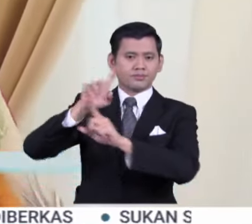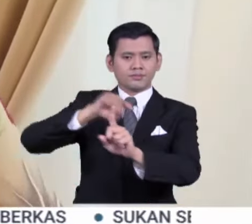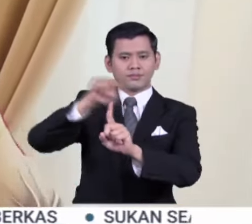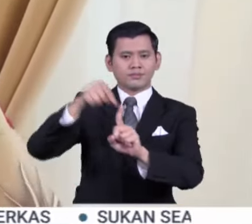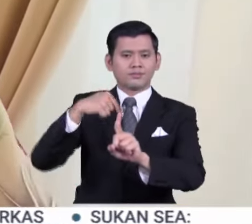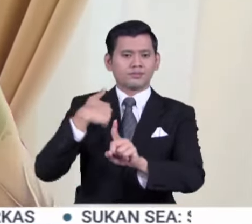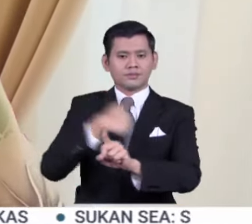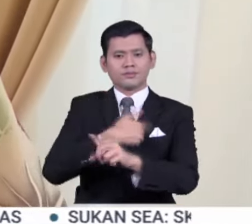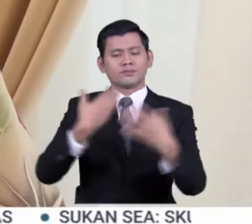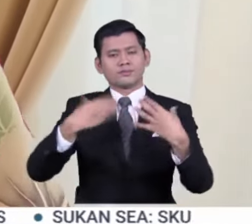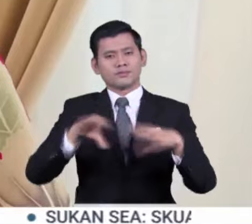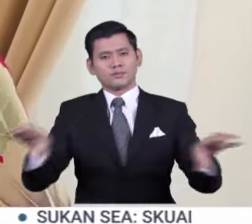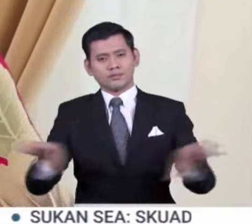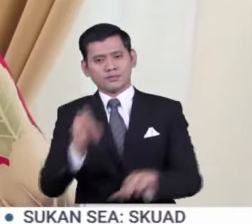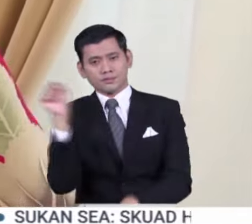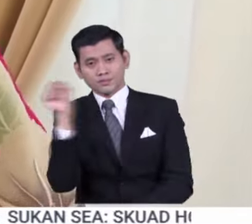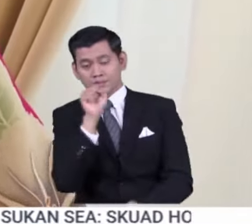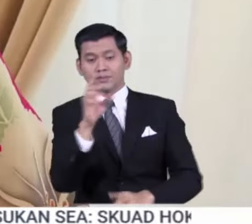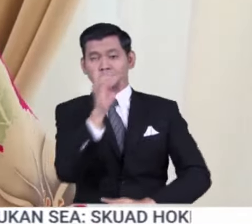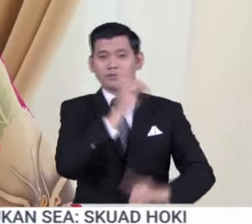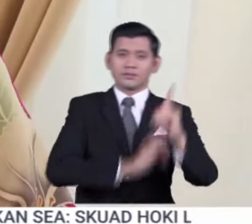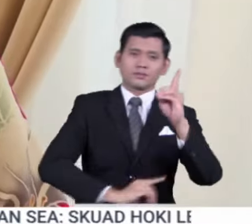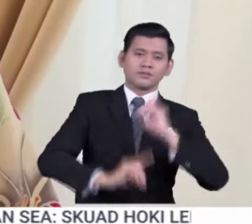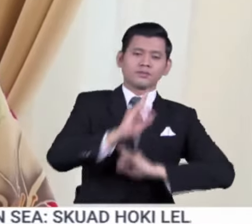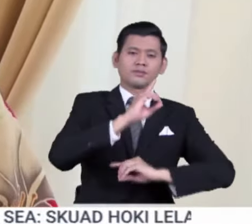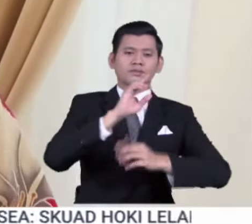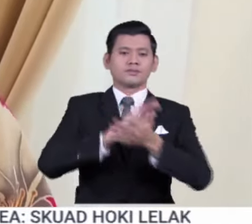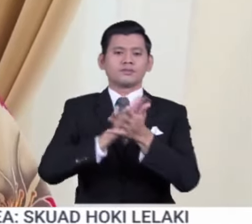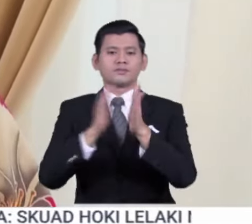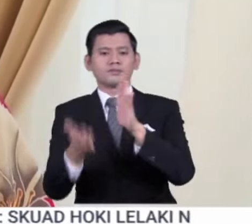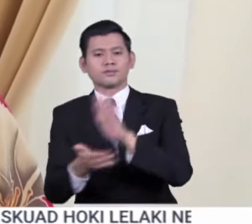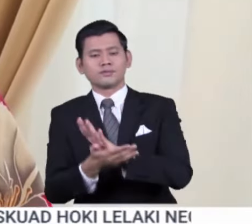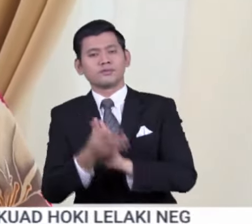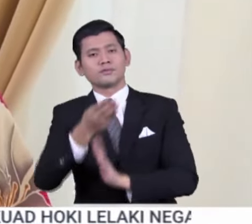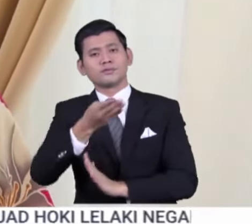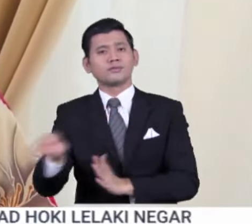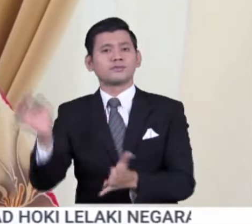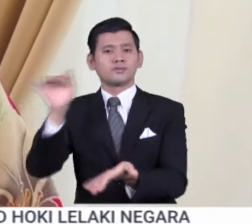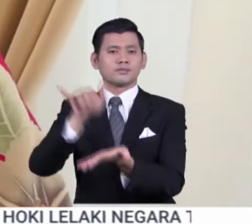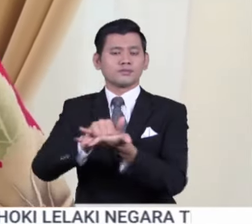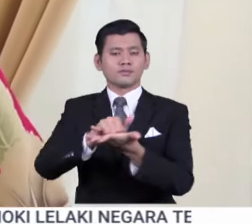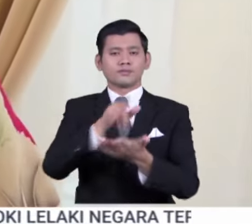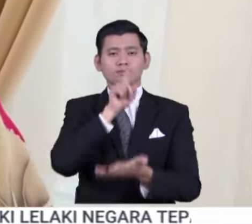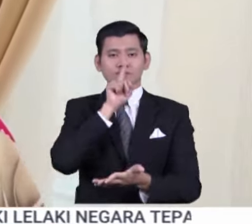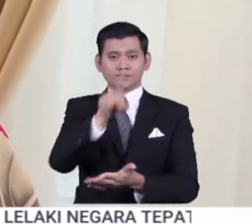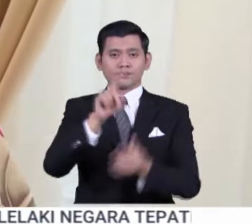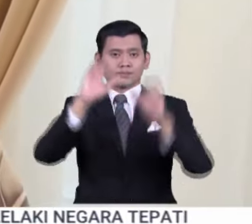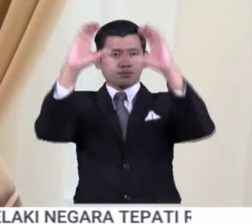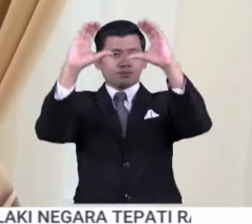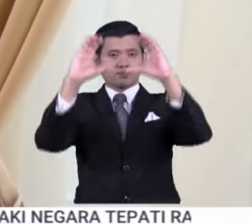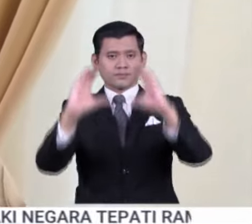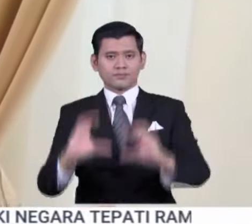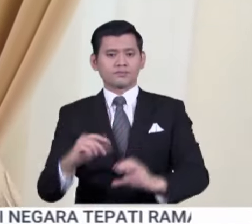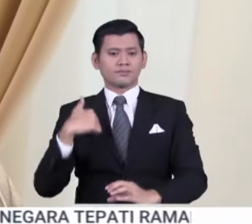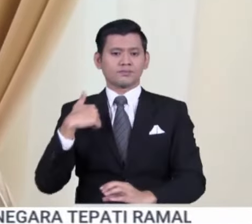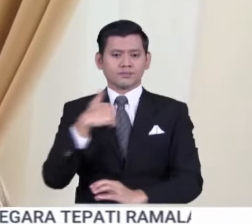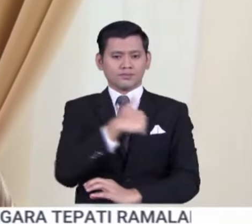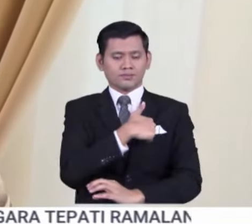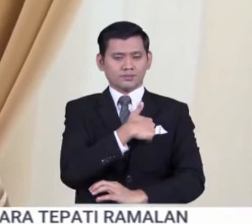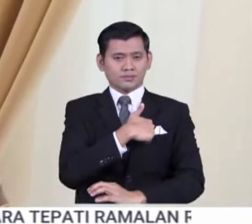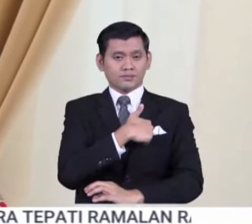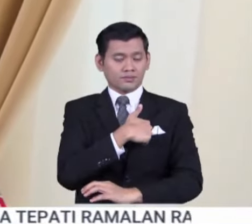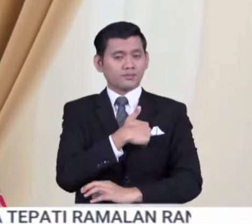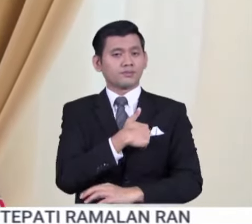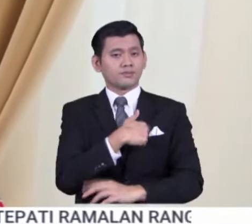to release a song ataupun a drama what not. So benda tu benda yang salah satu cara lah untuk kita sustain dalam